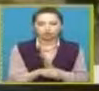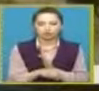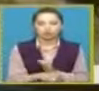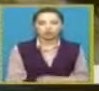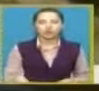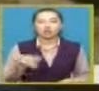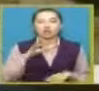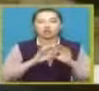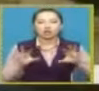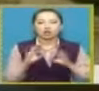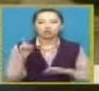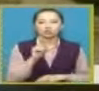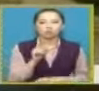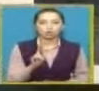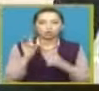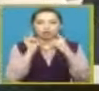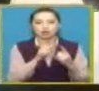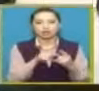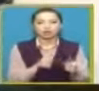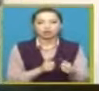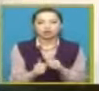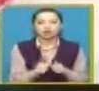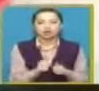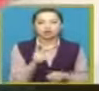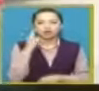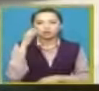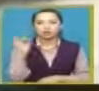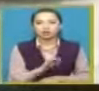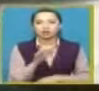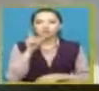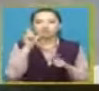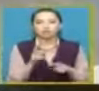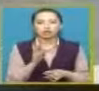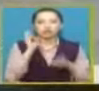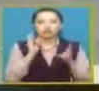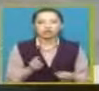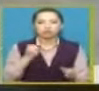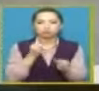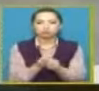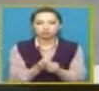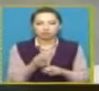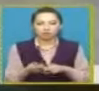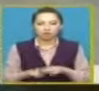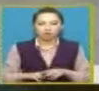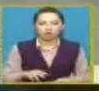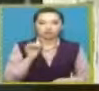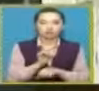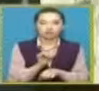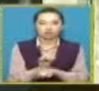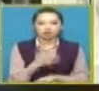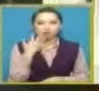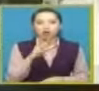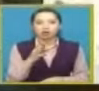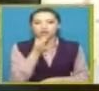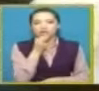Нұрсерік Кәрімұлы көлік жүргізушілерінің бір-бірімен жарысуы салдарынан бейгүнә жолаушылар зардап шегіп жатқандығын да атап өтті. Аялдамаға 5 минут ерте